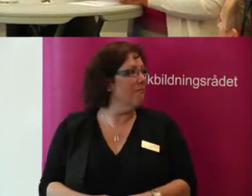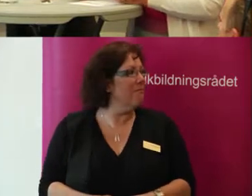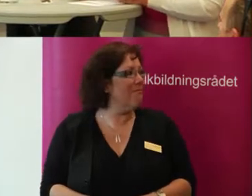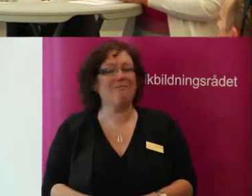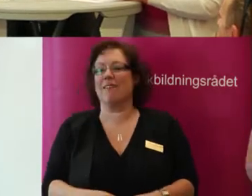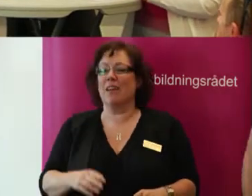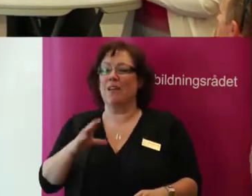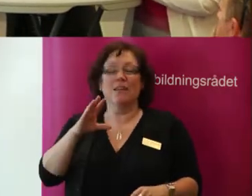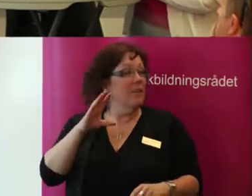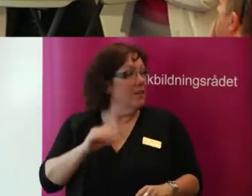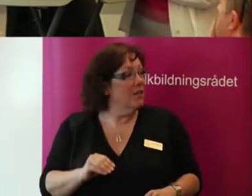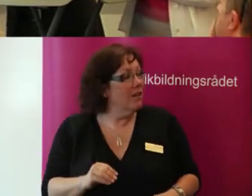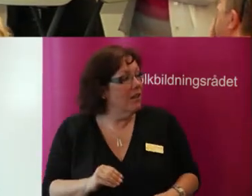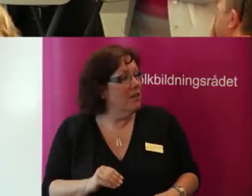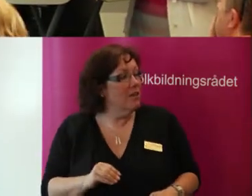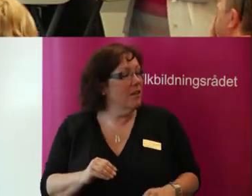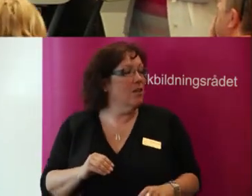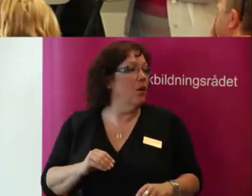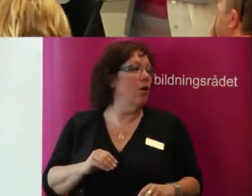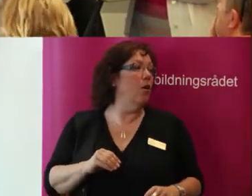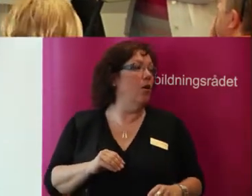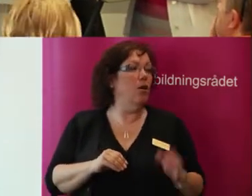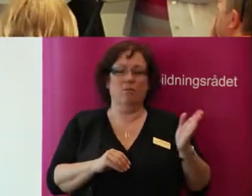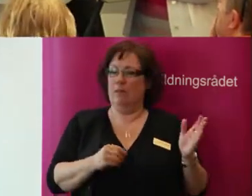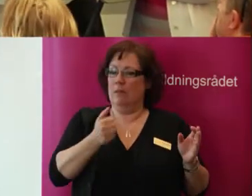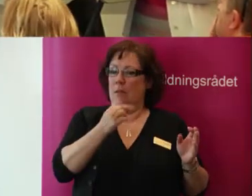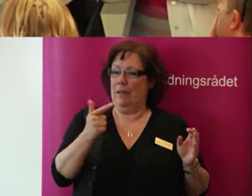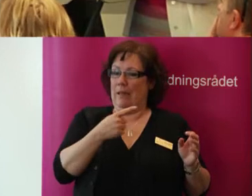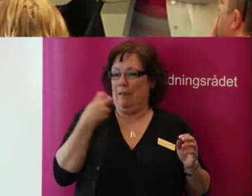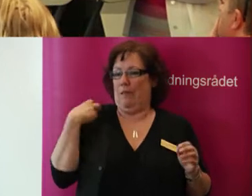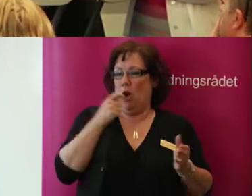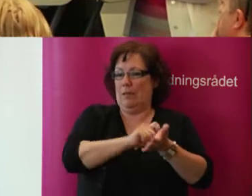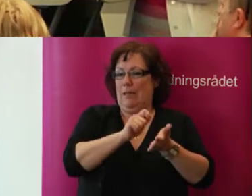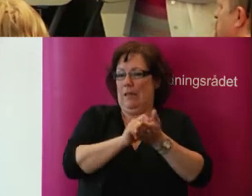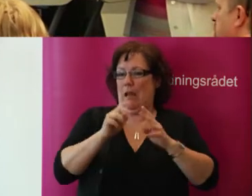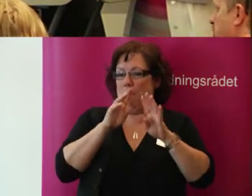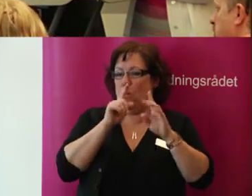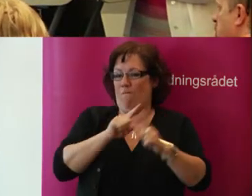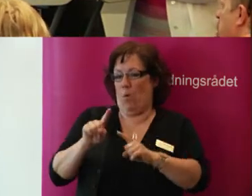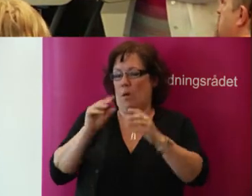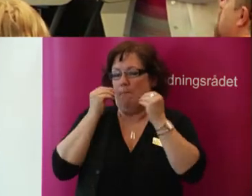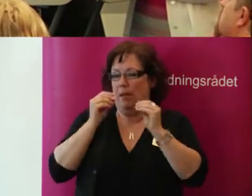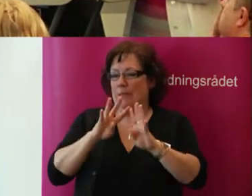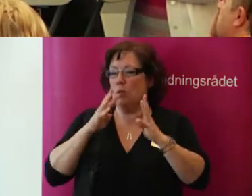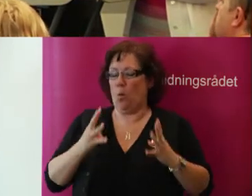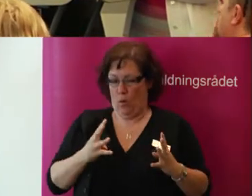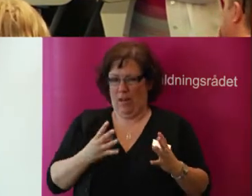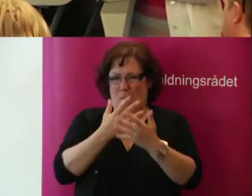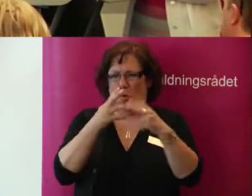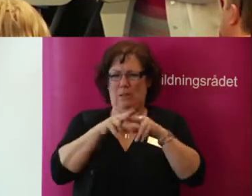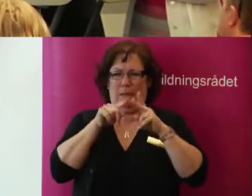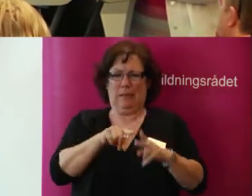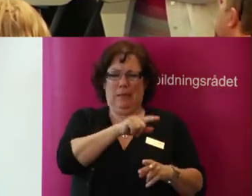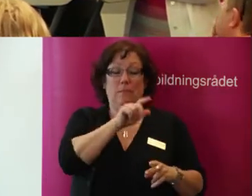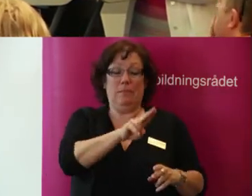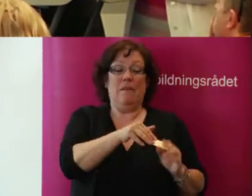Britten Måns Wallin, du känner till dig. Du är generalsekreterare för Folkbildningsrådet. Du har också sprungen